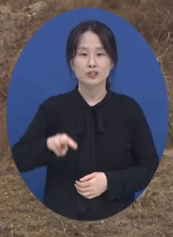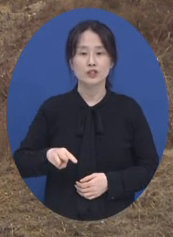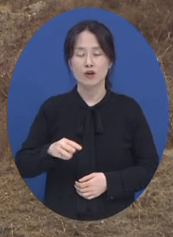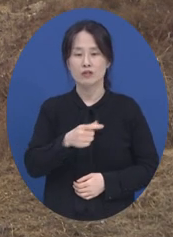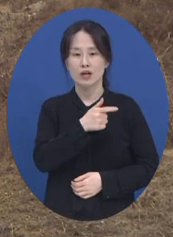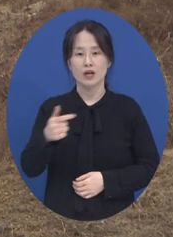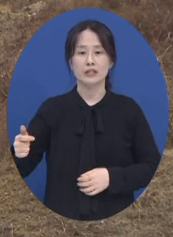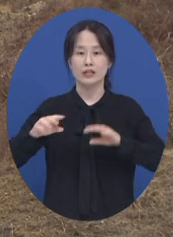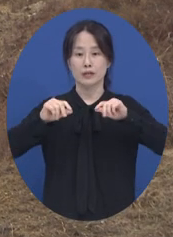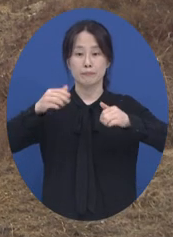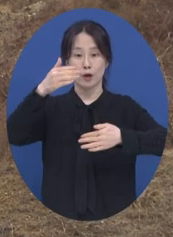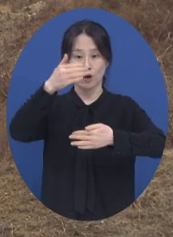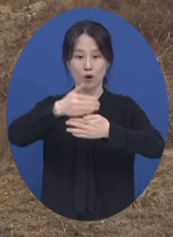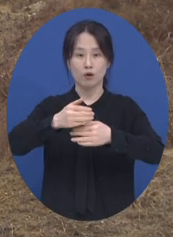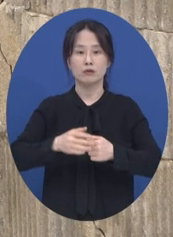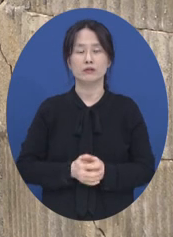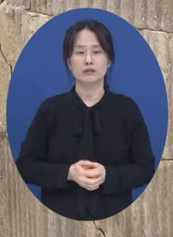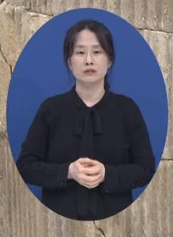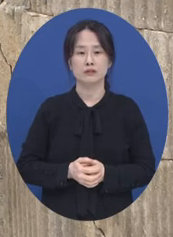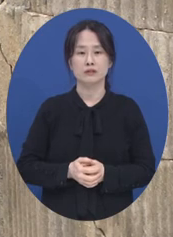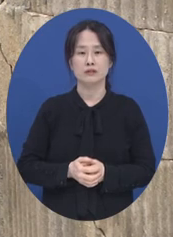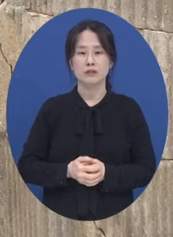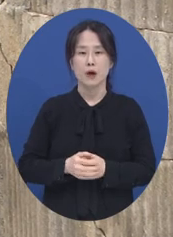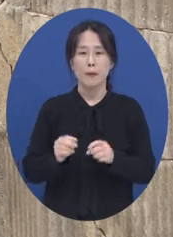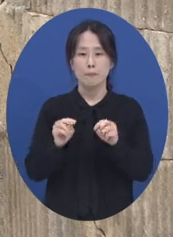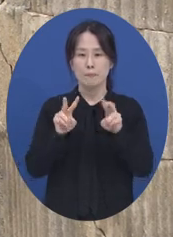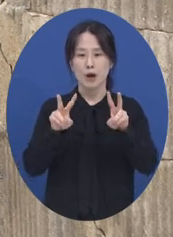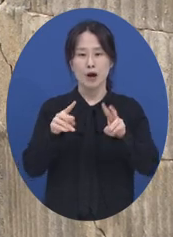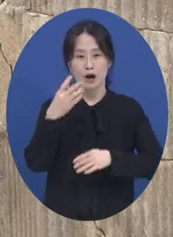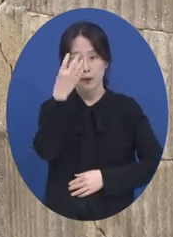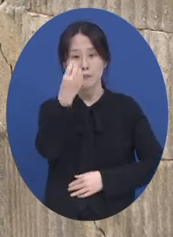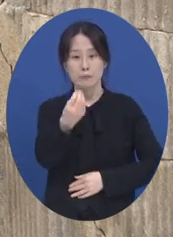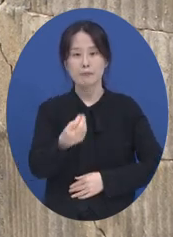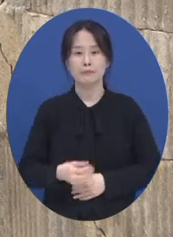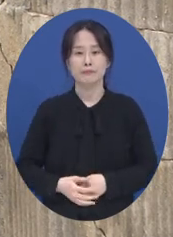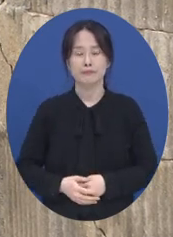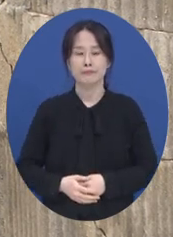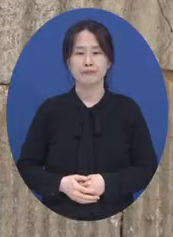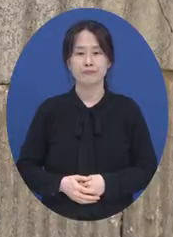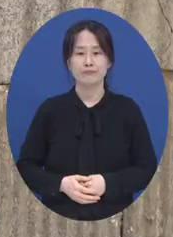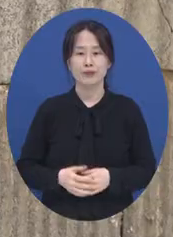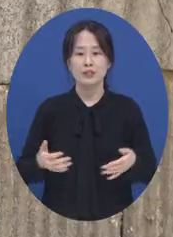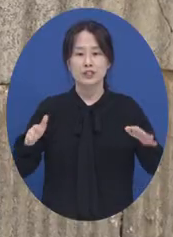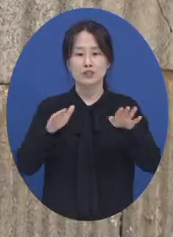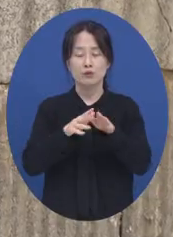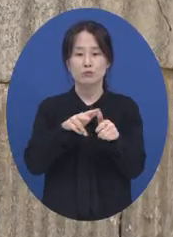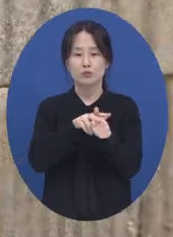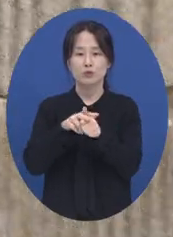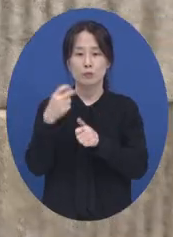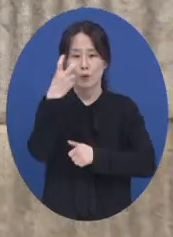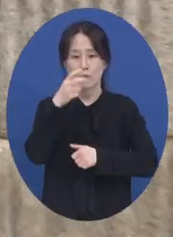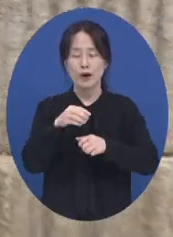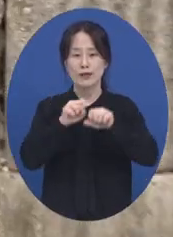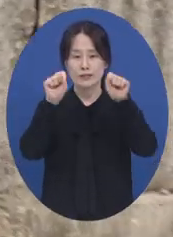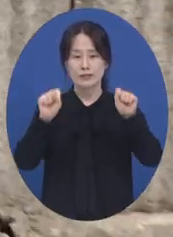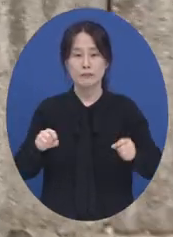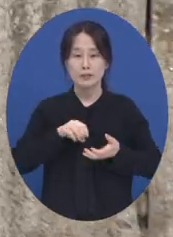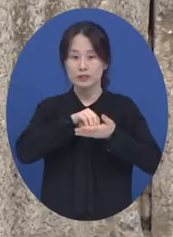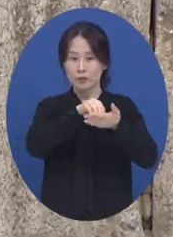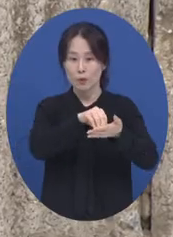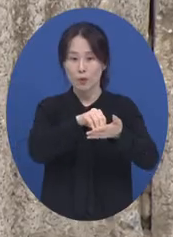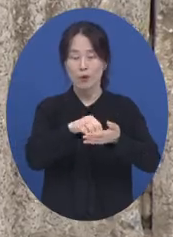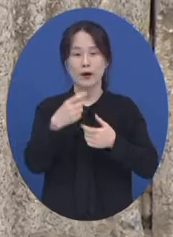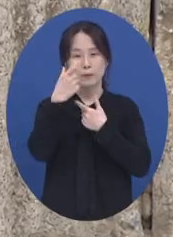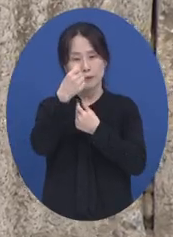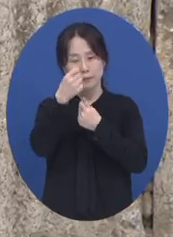이천시에 한 대형 옹벽 옹벽을 가로지르는 균열이 한눈에 보입니다 시설물 정보 관리 시스템에 등록을